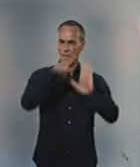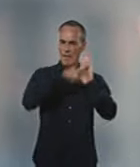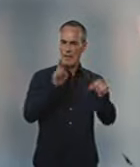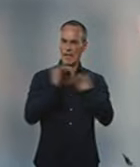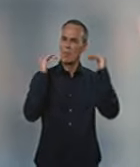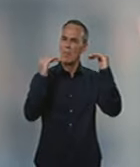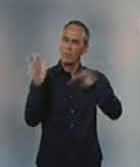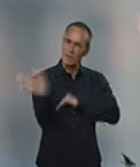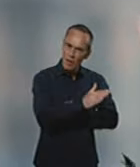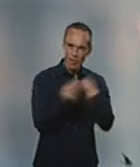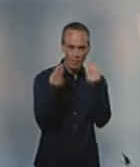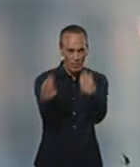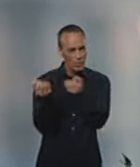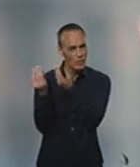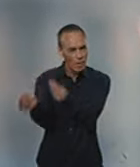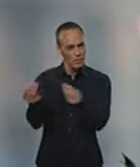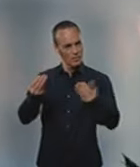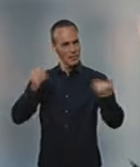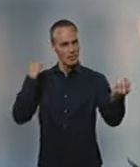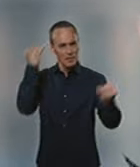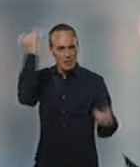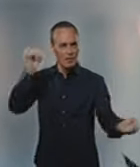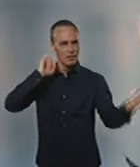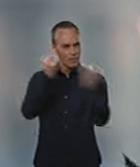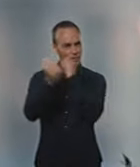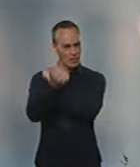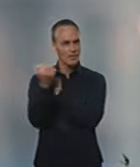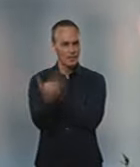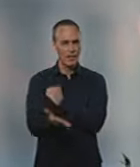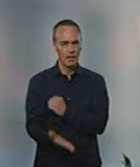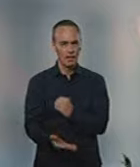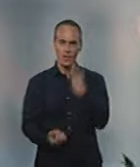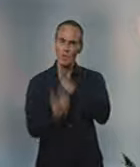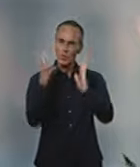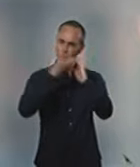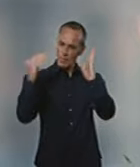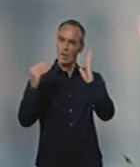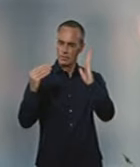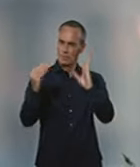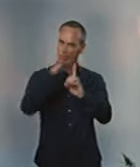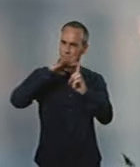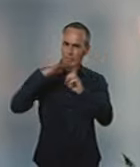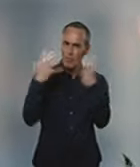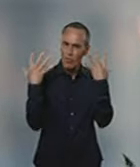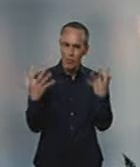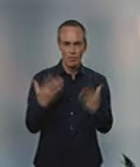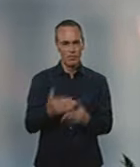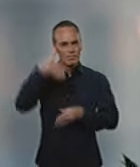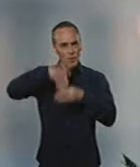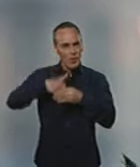seront une force de transformation sociale je me bats pour un nouveau modèle social français où la négociation